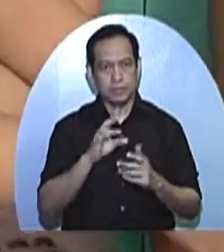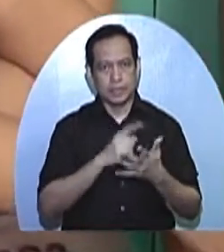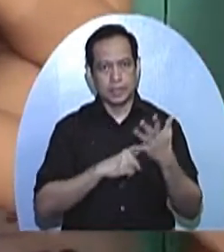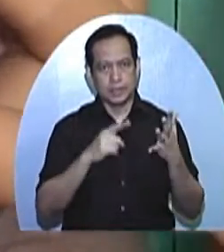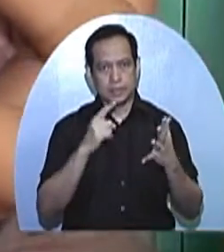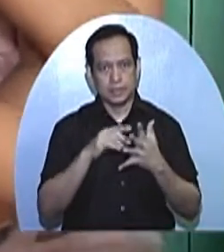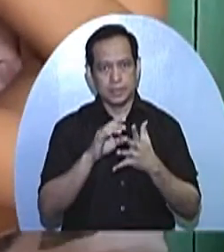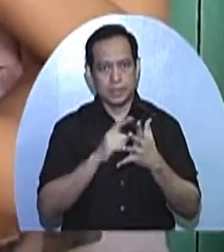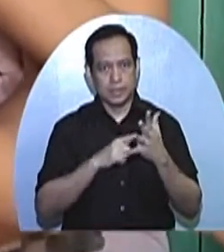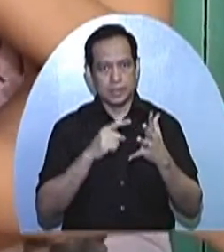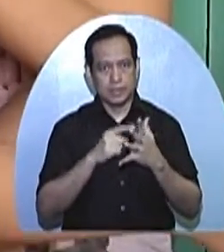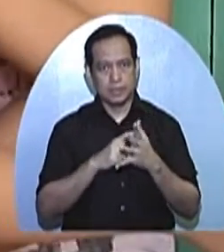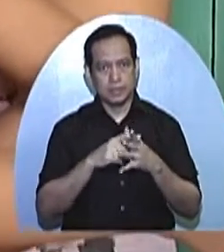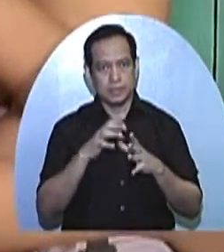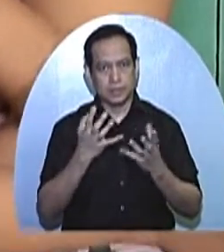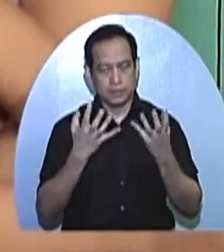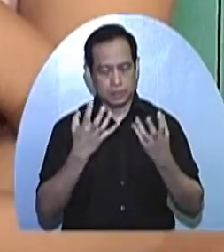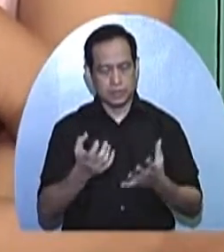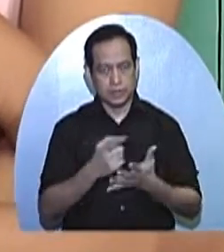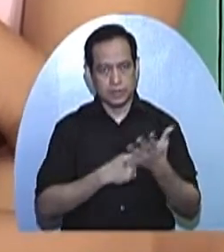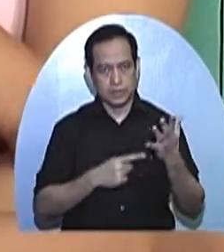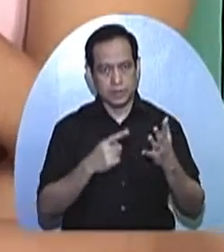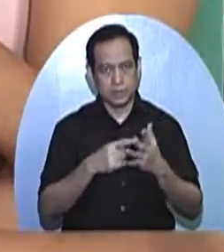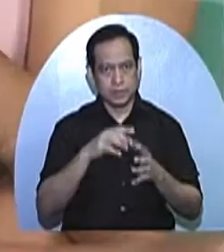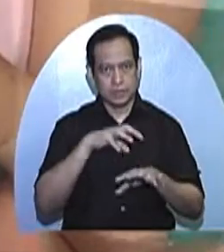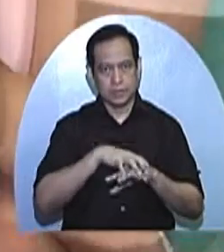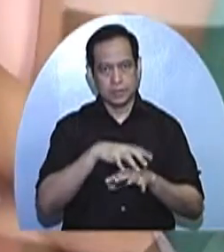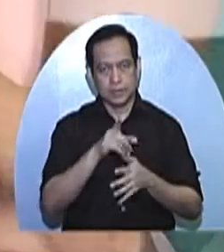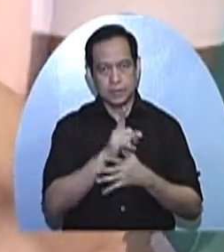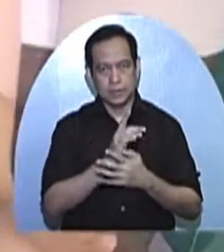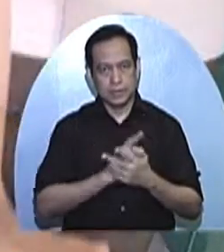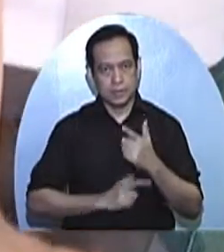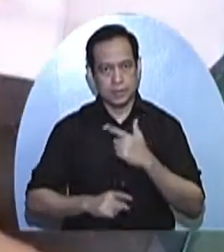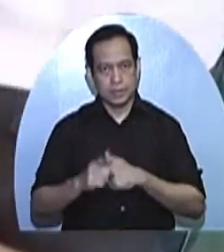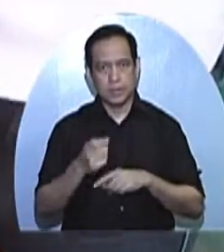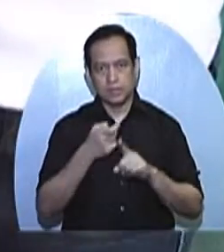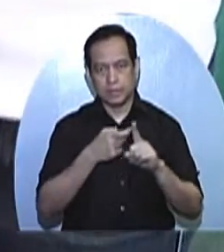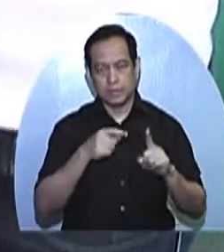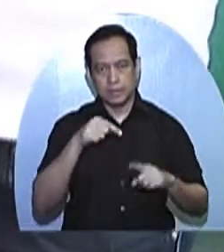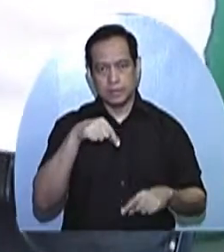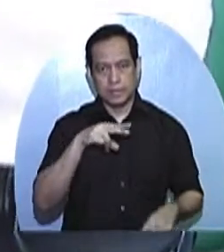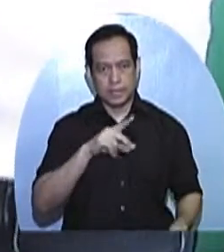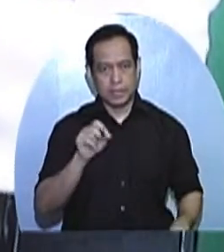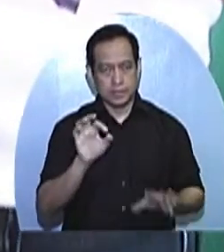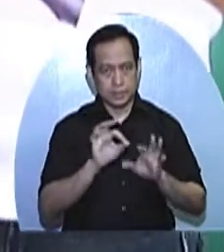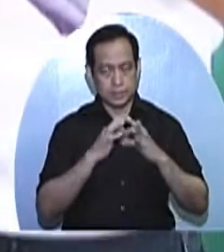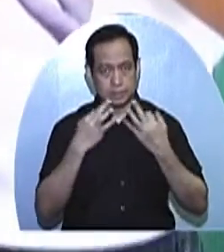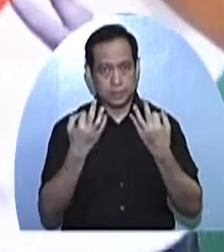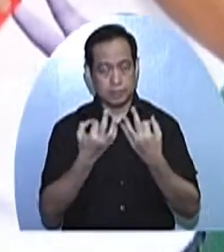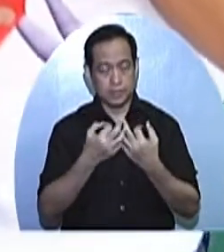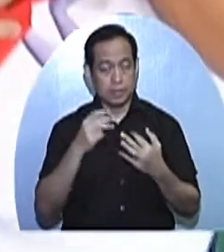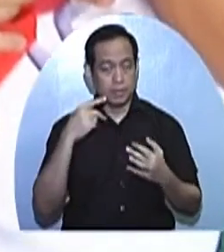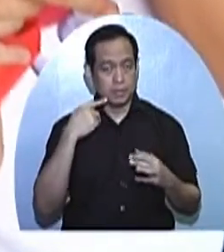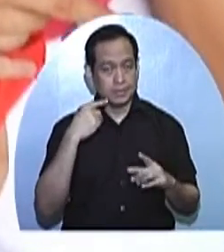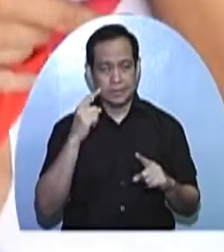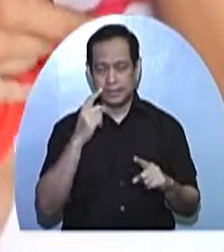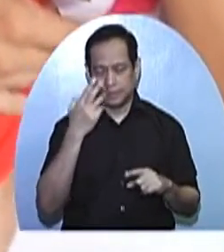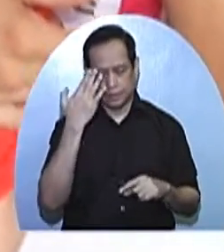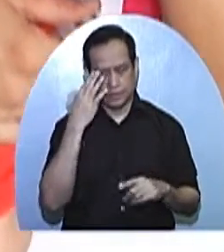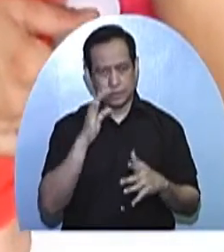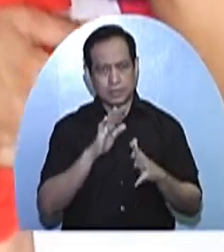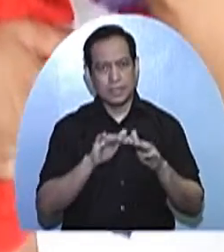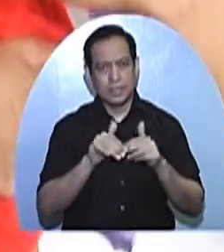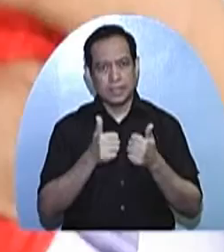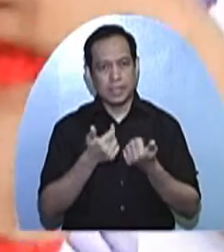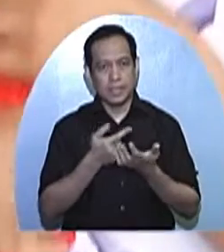namaga at bumukol ang buto sa kanyang binti at tuhod. Nagmula pa sa Quezon ang pamilya ni Princess at hindi nila